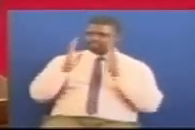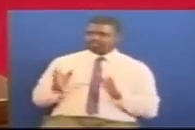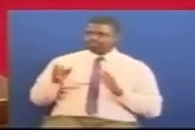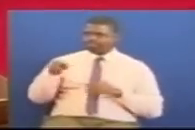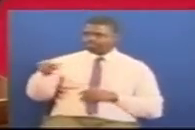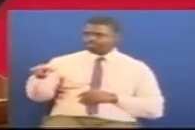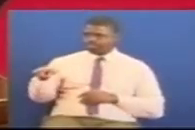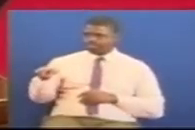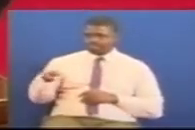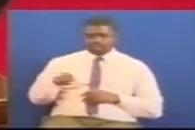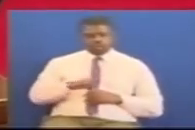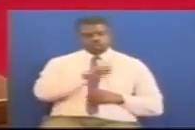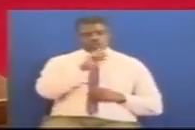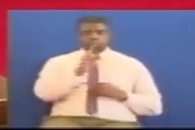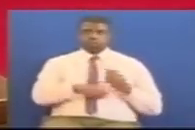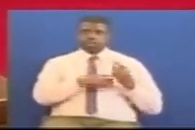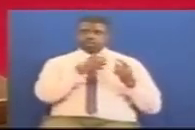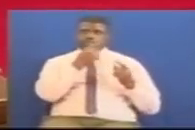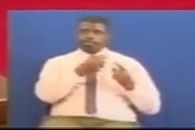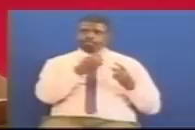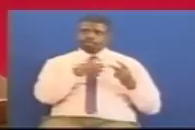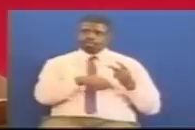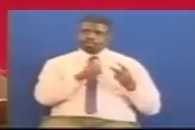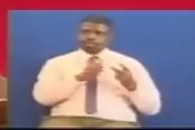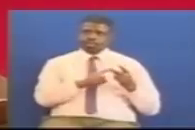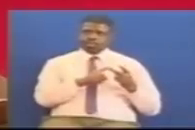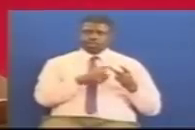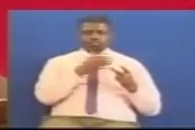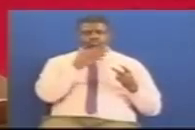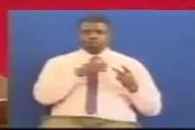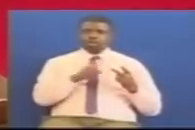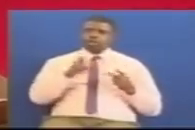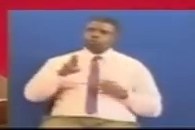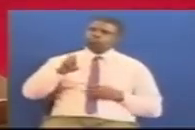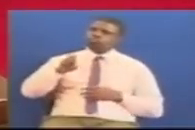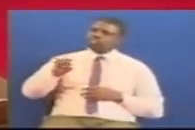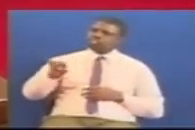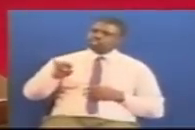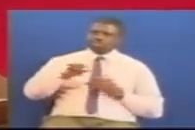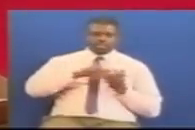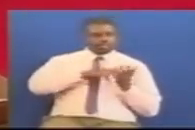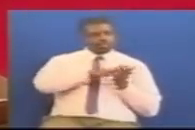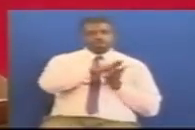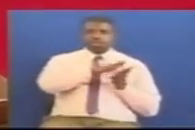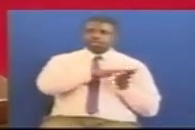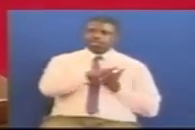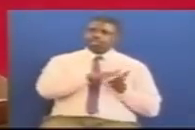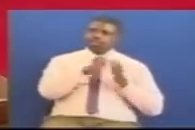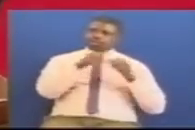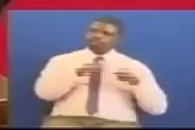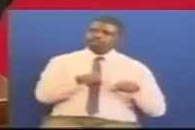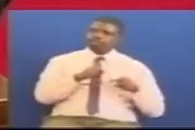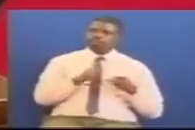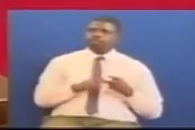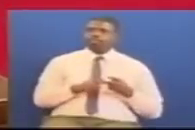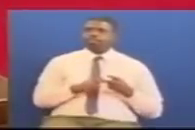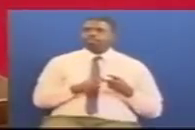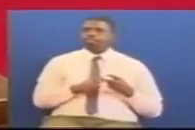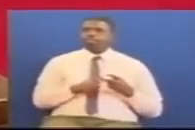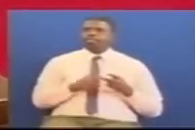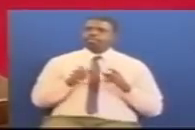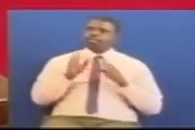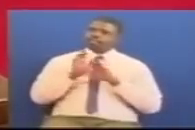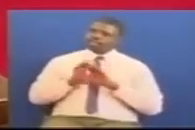Katika swali la pili la nyongeza nililoulizwa na Mheshimiwa Bwana Usi, nilielezea bunge lako tukufu Mheshimiwa Mwenyekiti kwamba